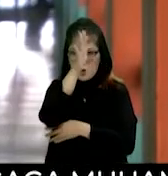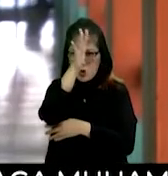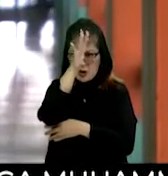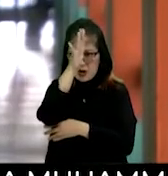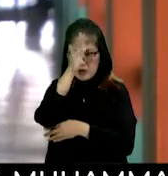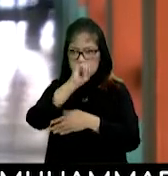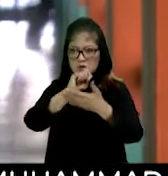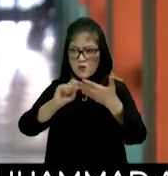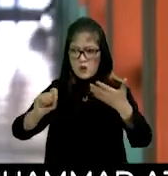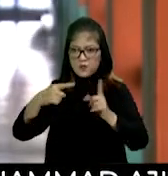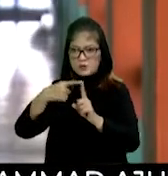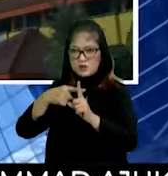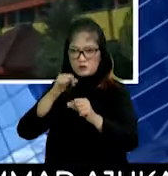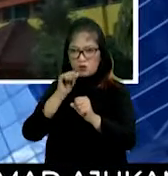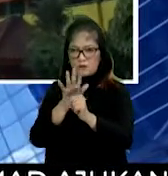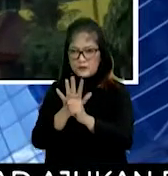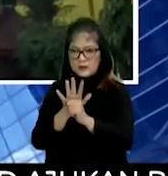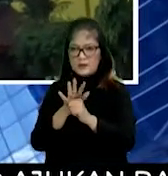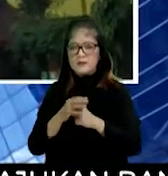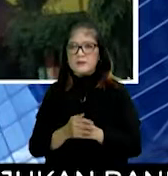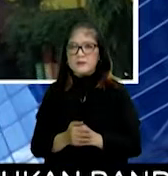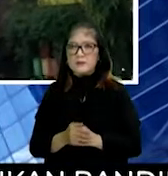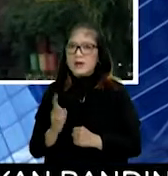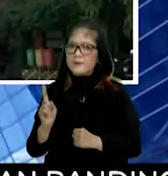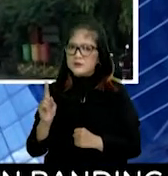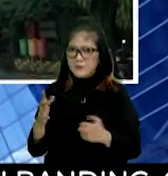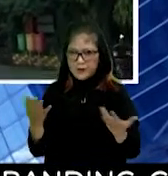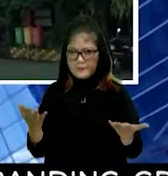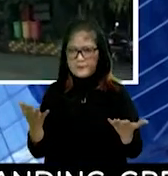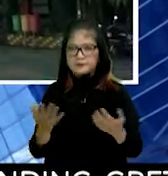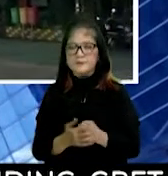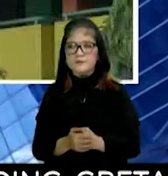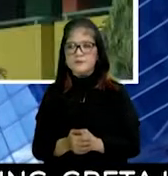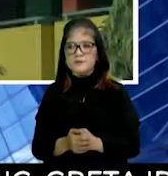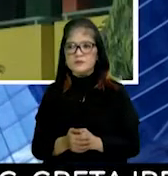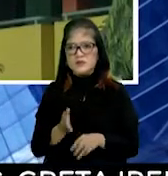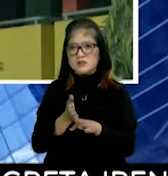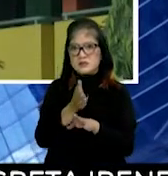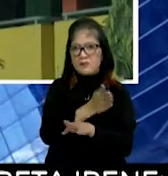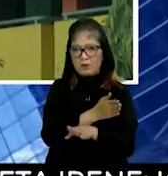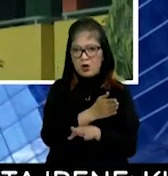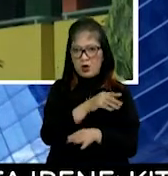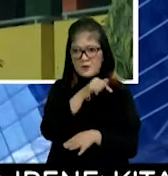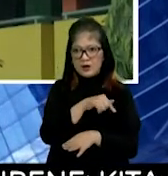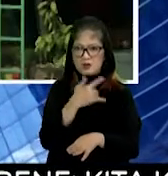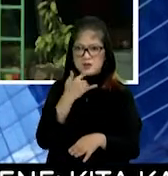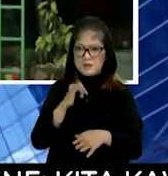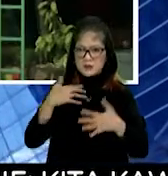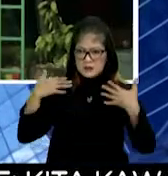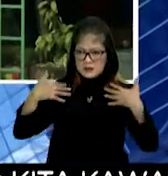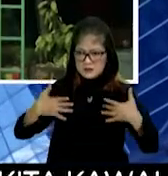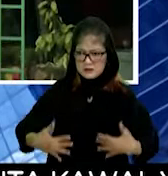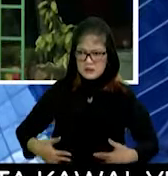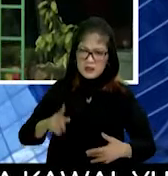terkonfirmasi positif COVID-19, dikarenakan sebelumnya ini sempat mengalami gejala dengan suhu tubuh yang tinggi.